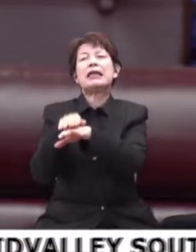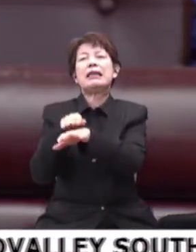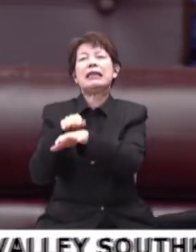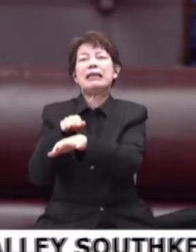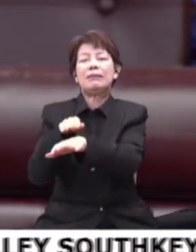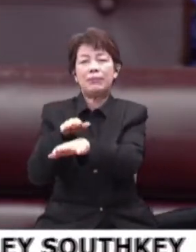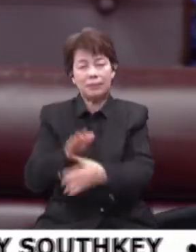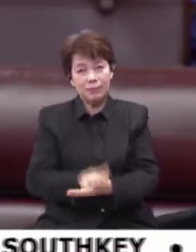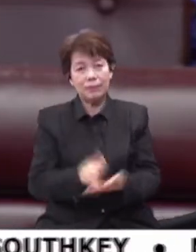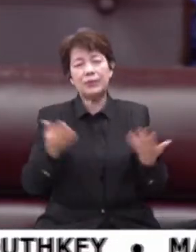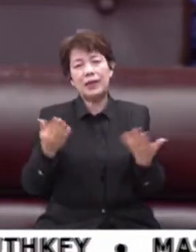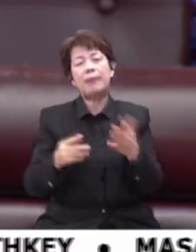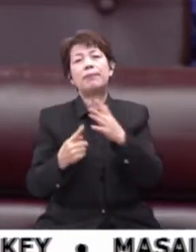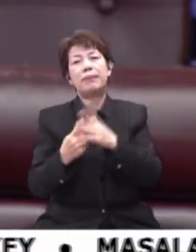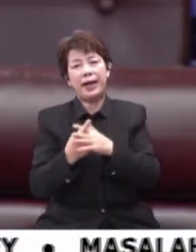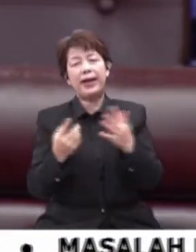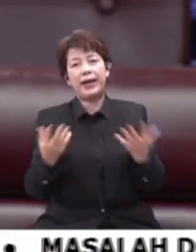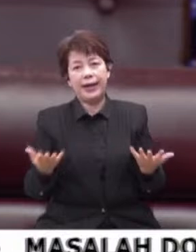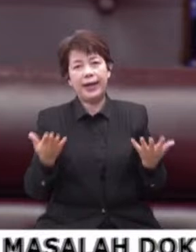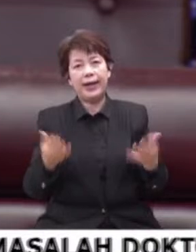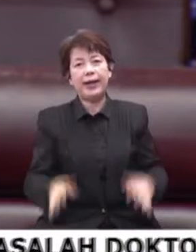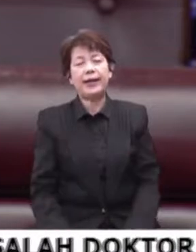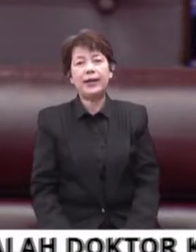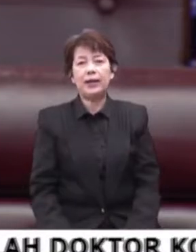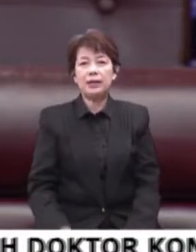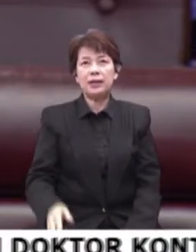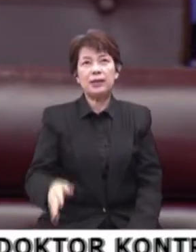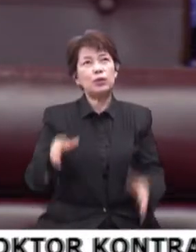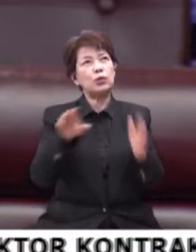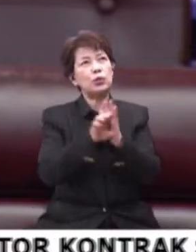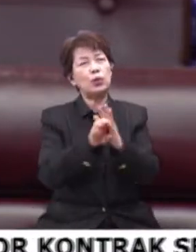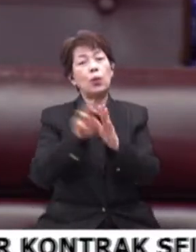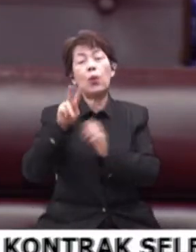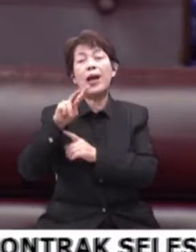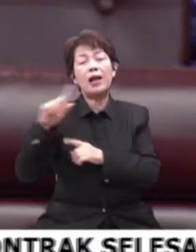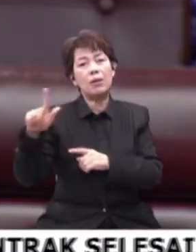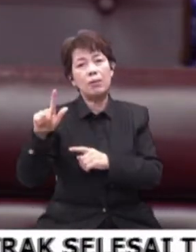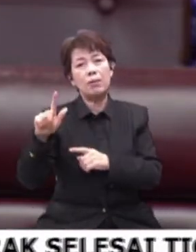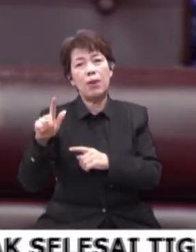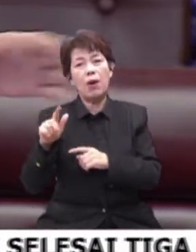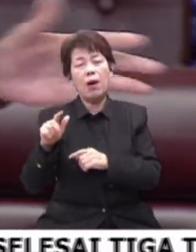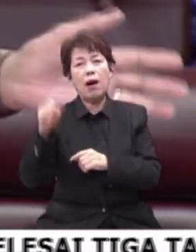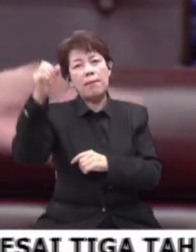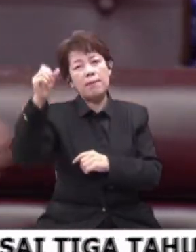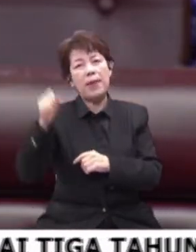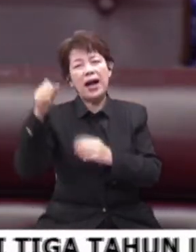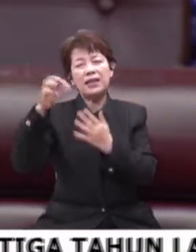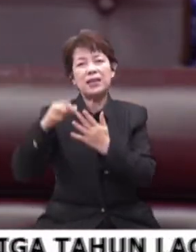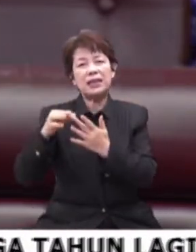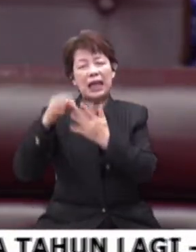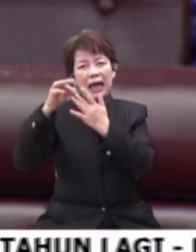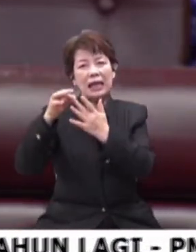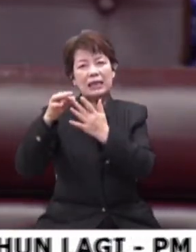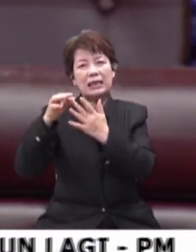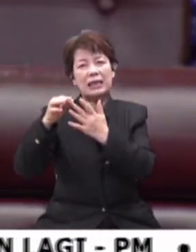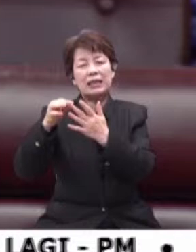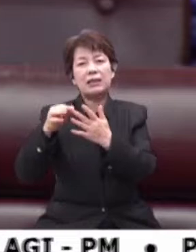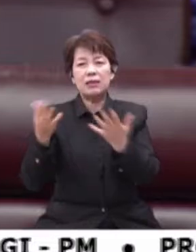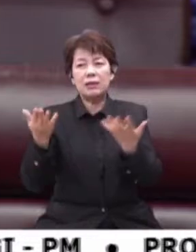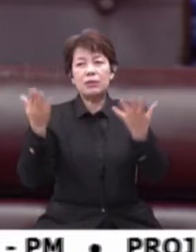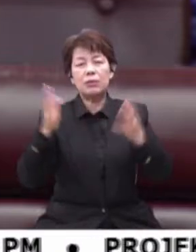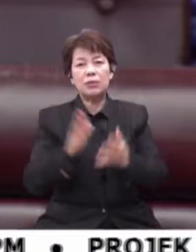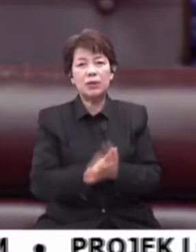senantiasa dengan mengadakan seperti kita lihat kalau di Kuala Lumpur ini yaitu laluan bahas dan sebagainya ini sebagian